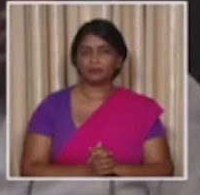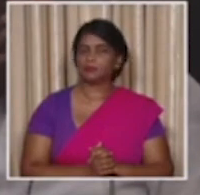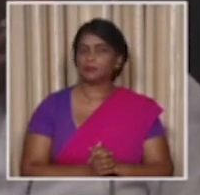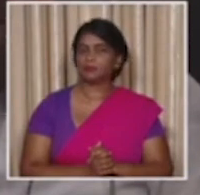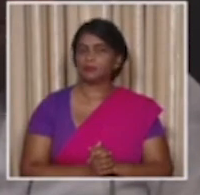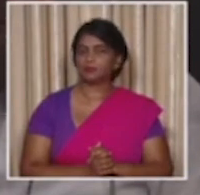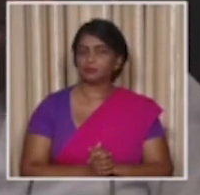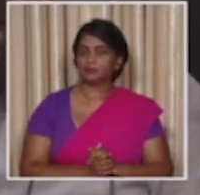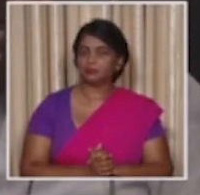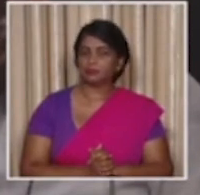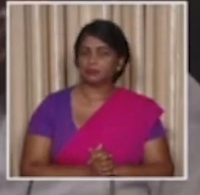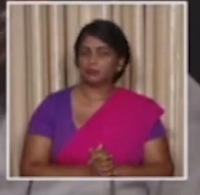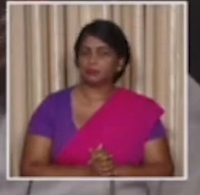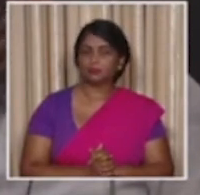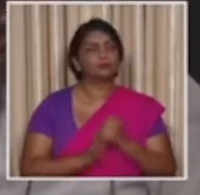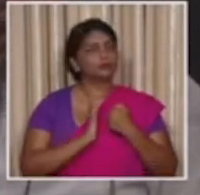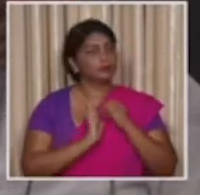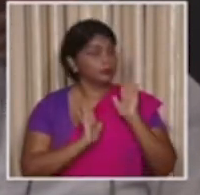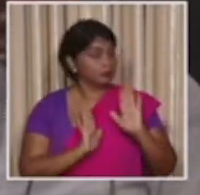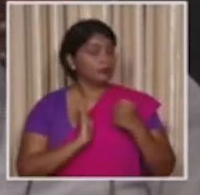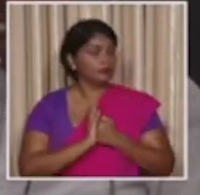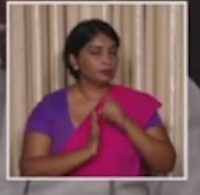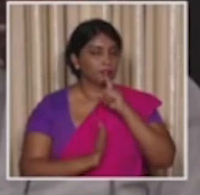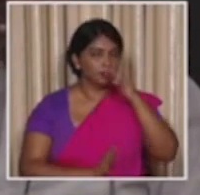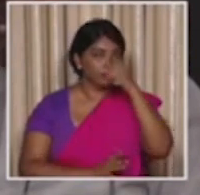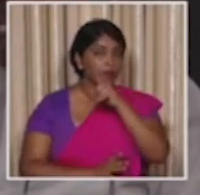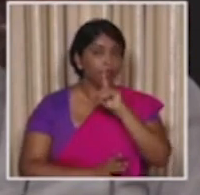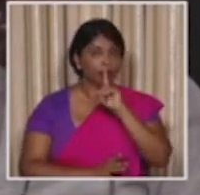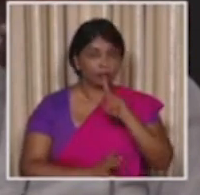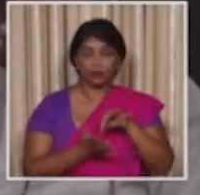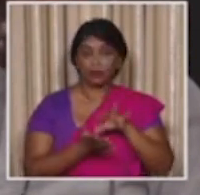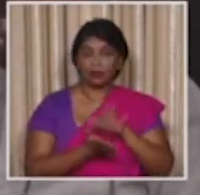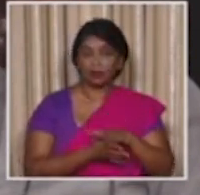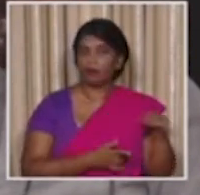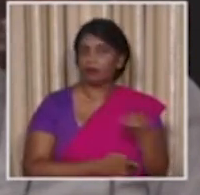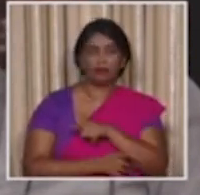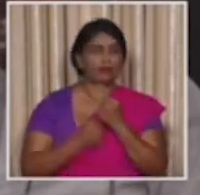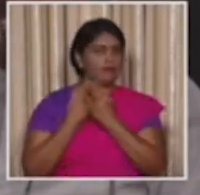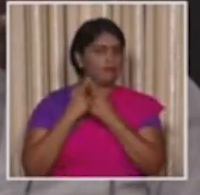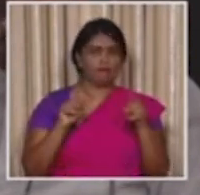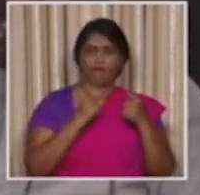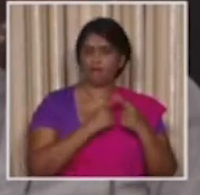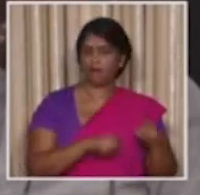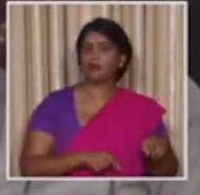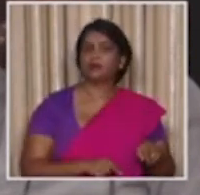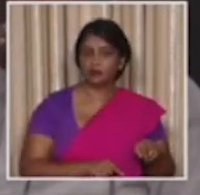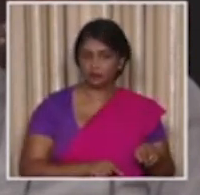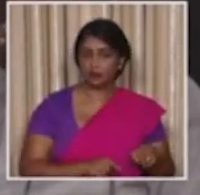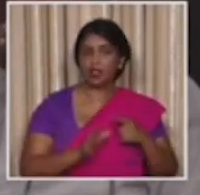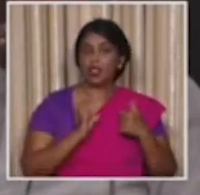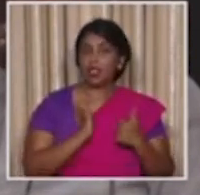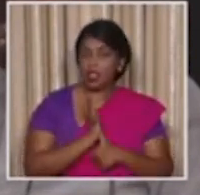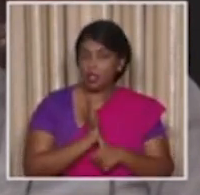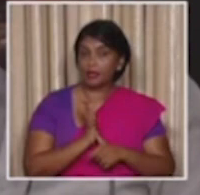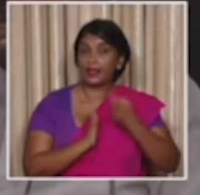ව්‍යවස්ථාවේ තියෙන එක. හැබැයි ගරු කථානායකතුමනි, ඔබතුමාගේ දුන්න තීරණයයි මේකයි අතර වෙනසක් තියෙනවා. මේ කියන්නේ 50 කෙටුම්